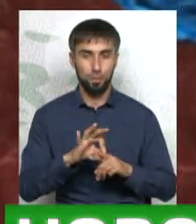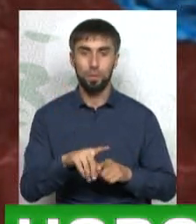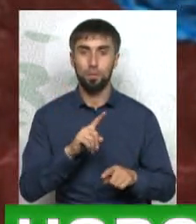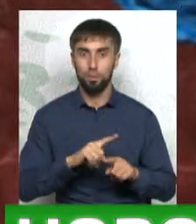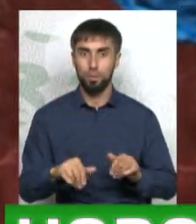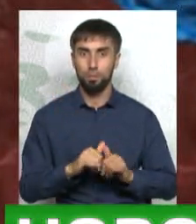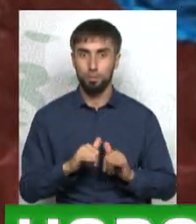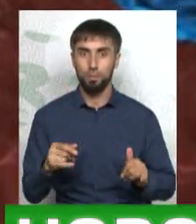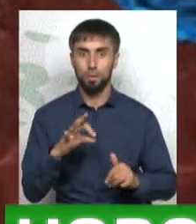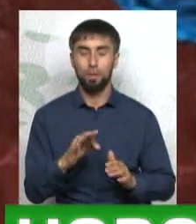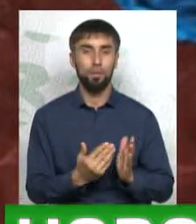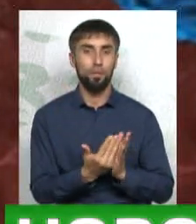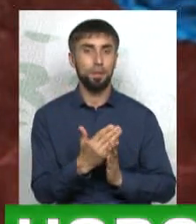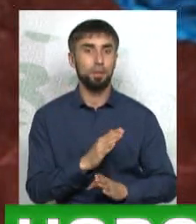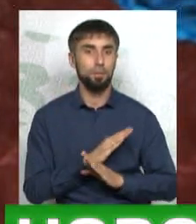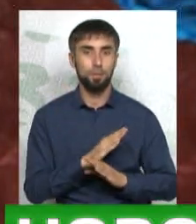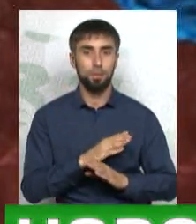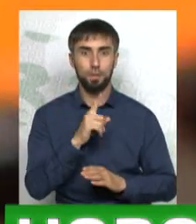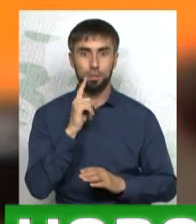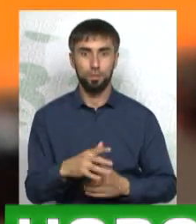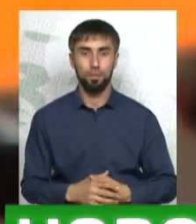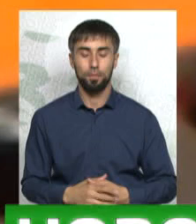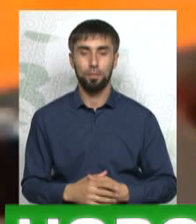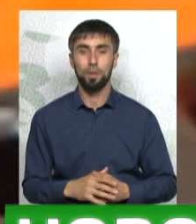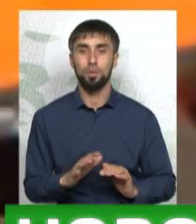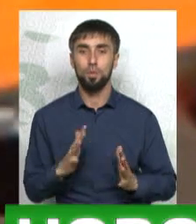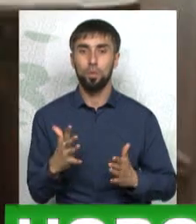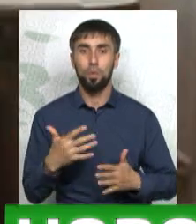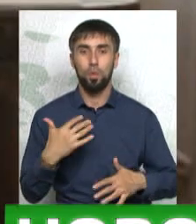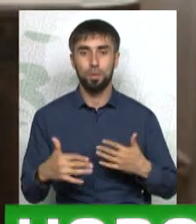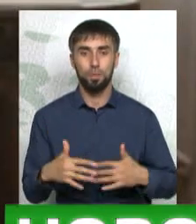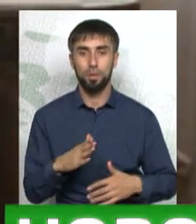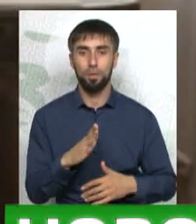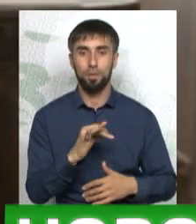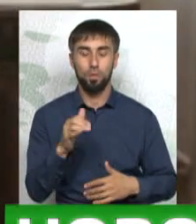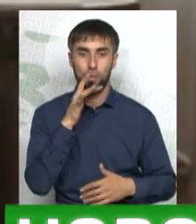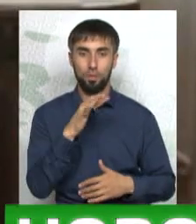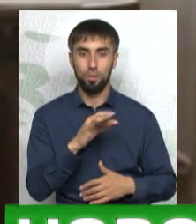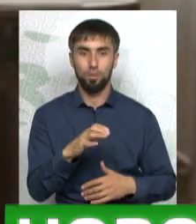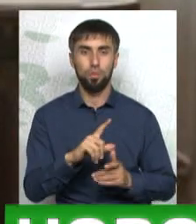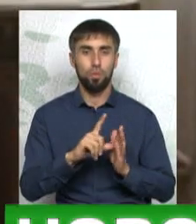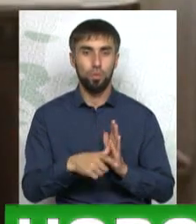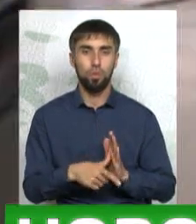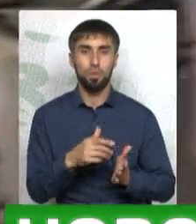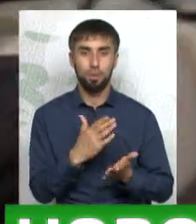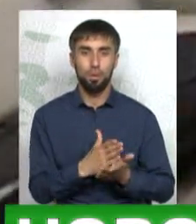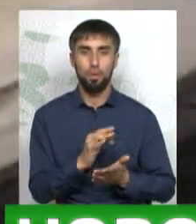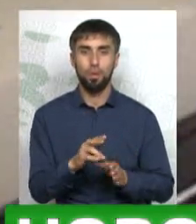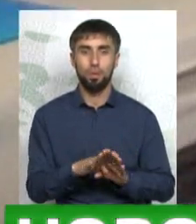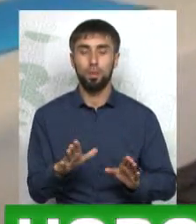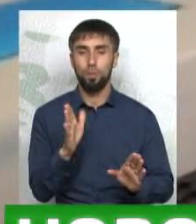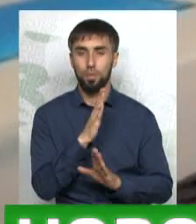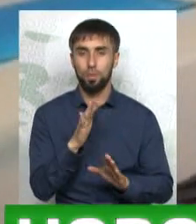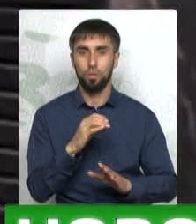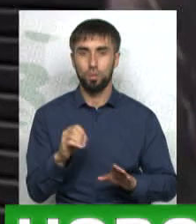быстро распространится, но высокой смертности не повлечет. Происходит ослабление вируса. Когда вирус достаточно долго существует, это так в природе